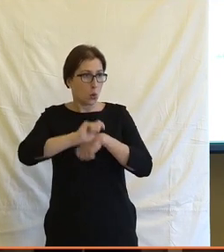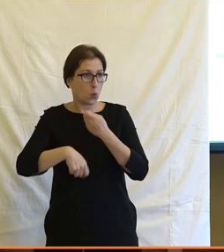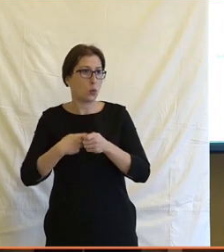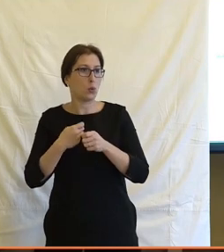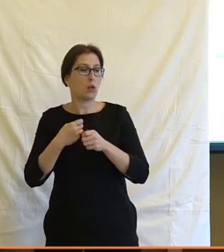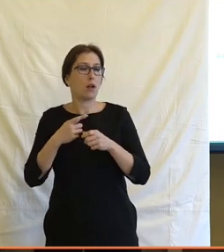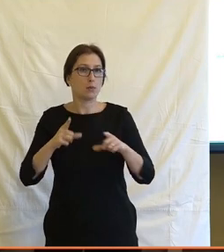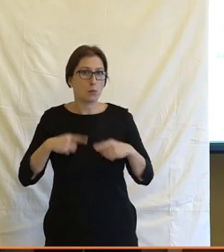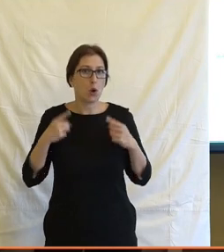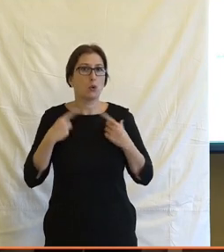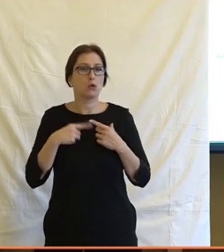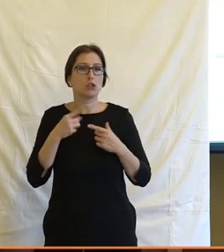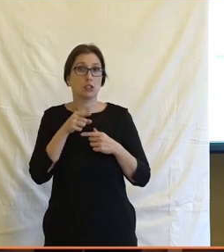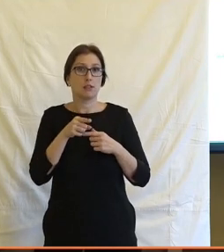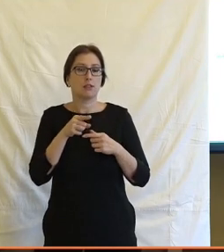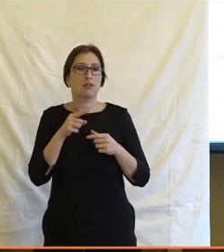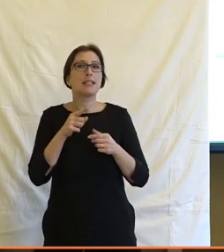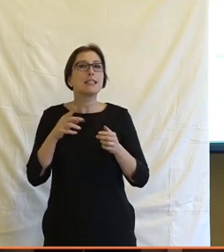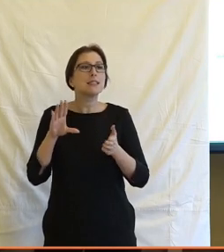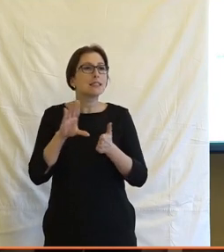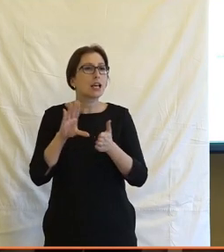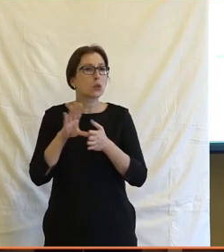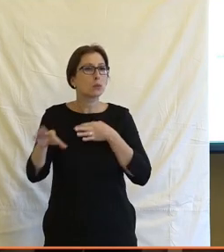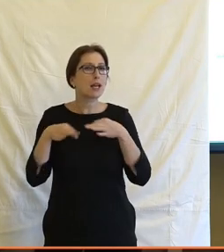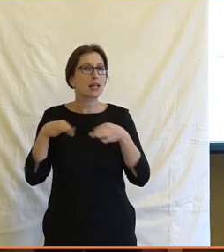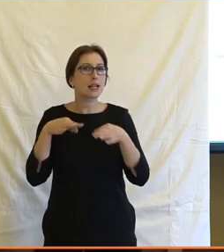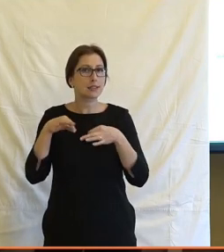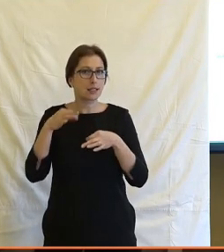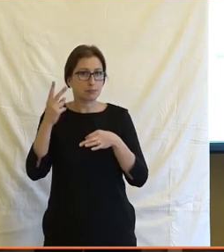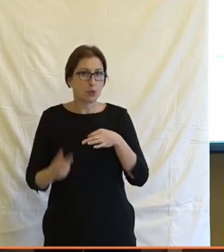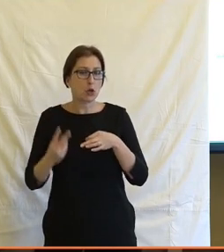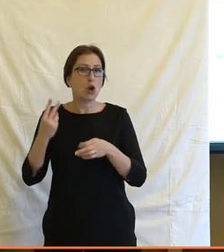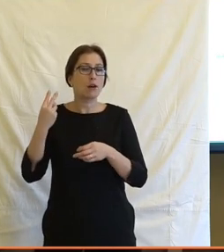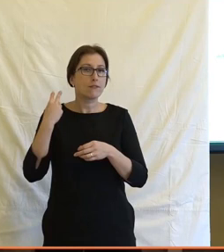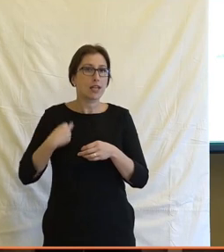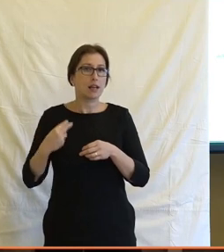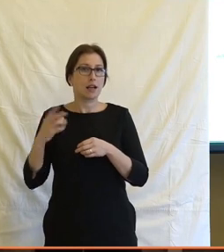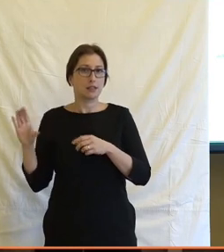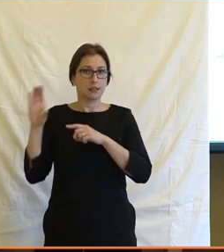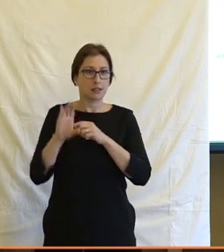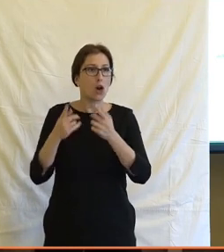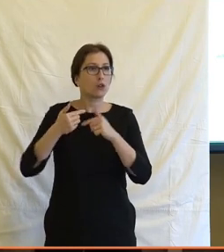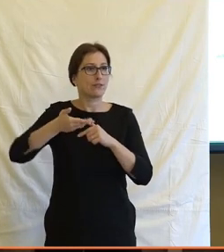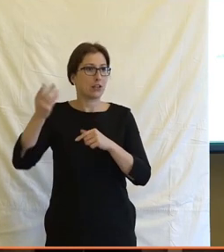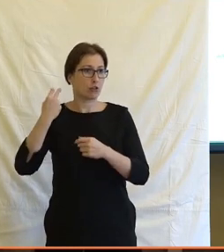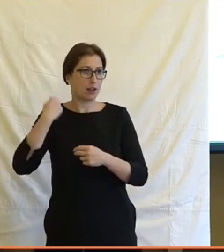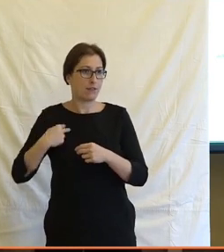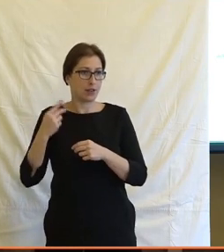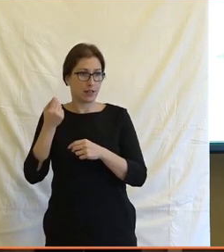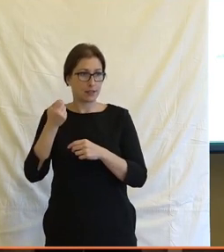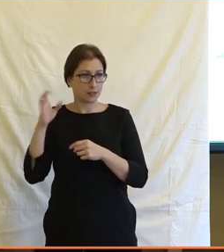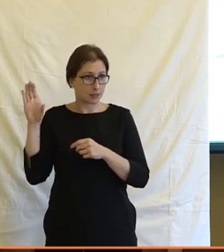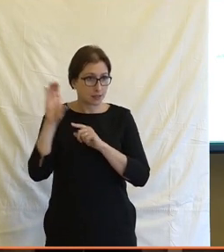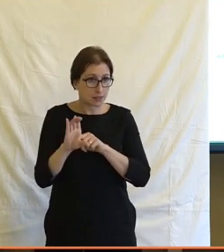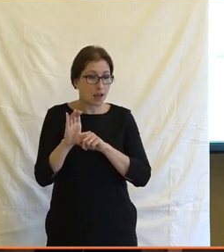a to mě když tak potom Radek opraví, v centru Tejrézias je sponzorováno, financováno z veřejných zdrojů. Jak je to u